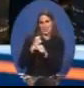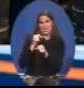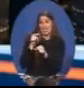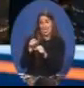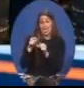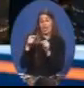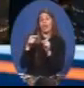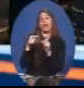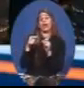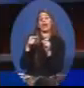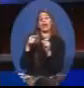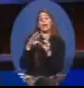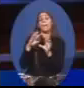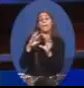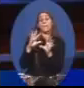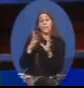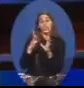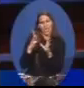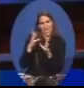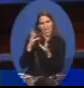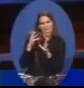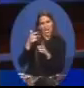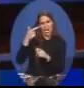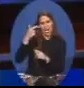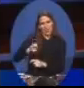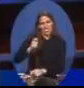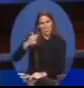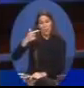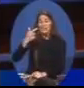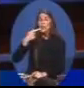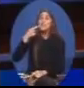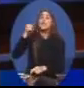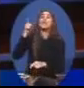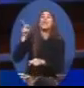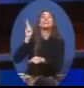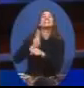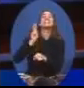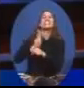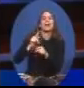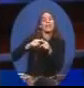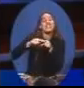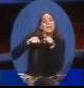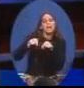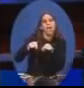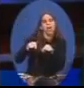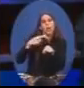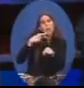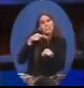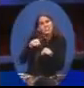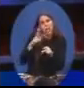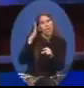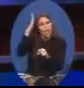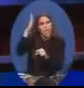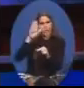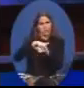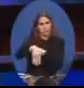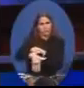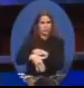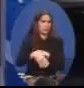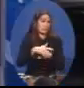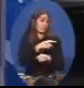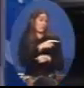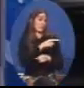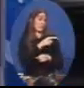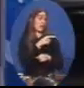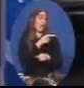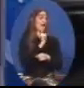הזה, ומה שהזהיר חבר כנסת ג'בארין, הזהיר מהסימנים האלה. כי הוא גם... בחוץ לארץ הוא בא ואומר